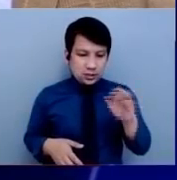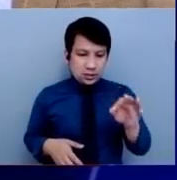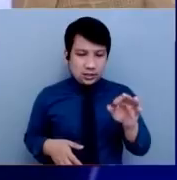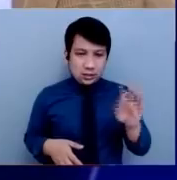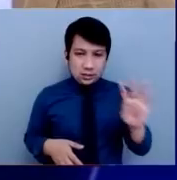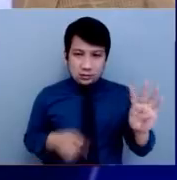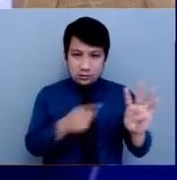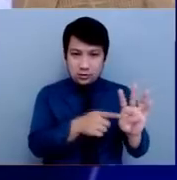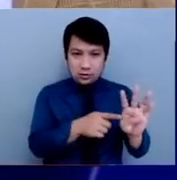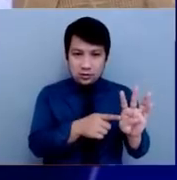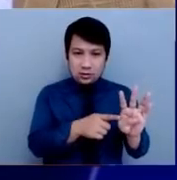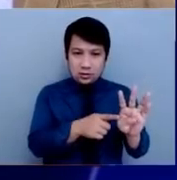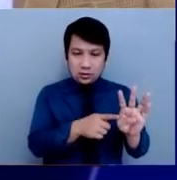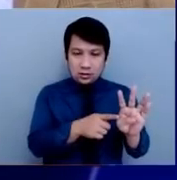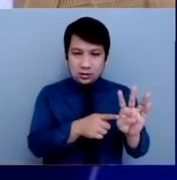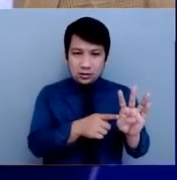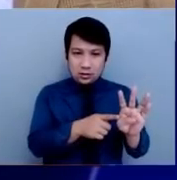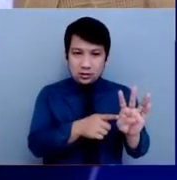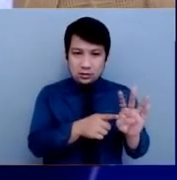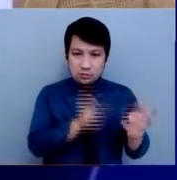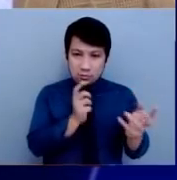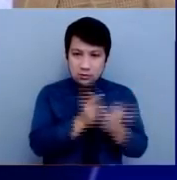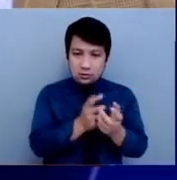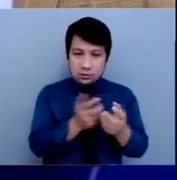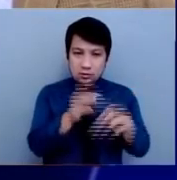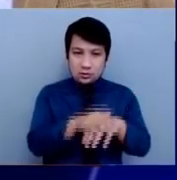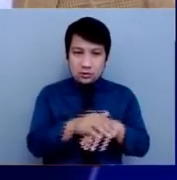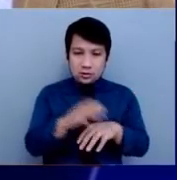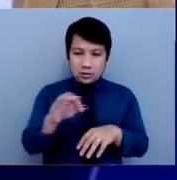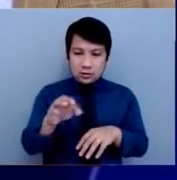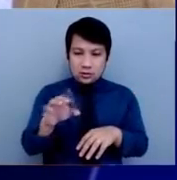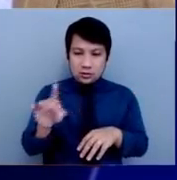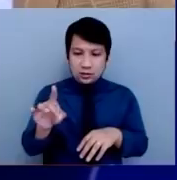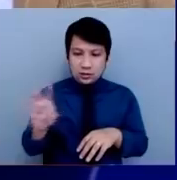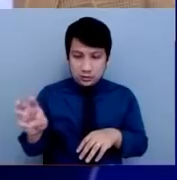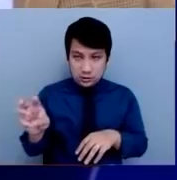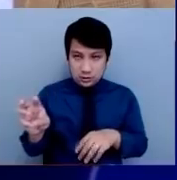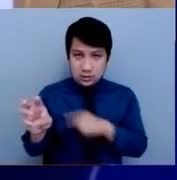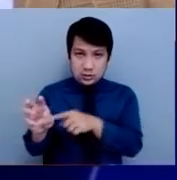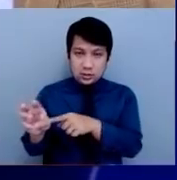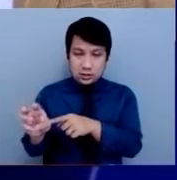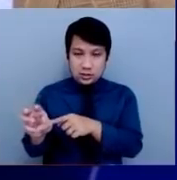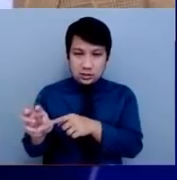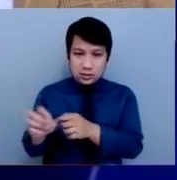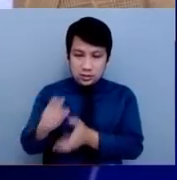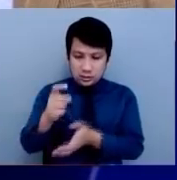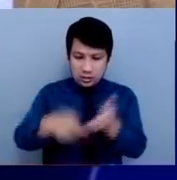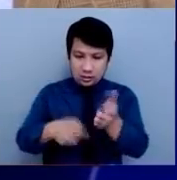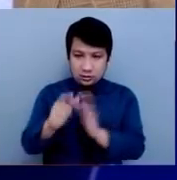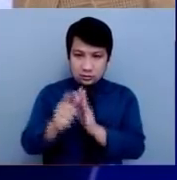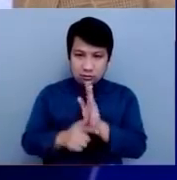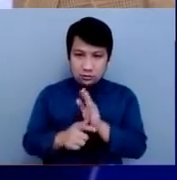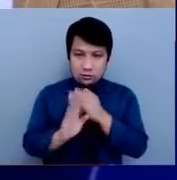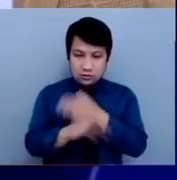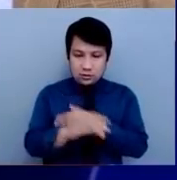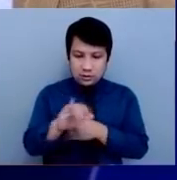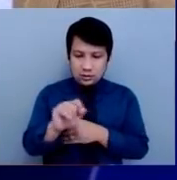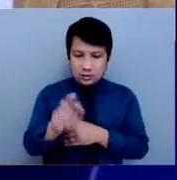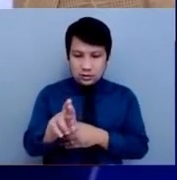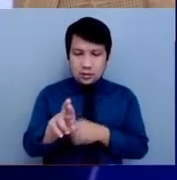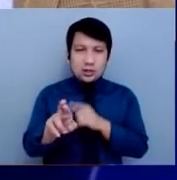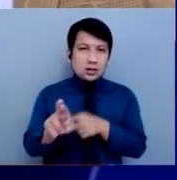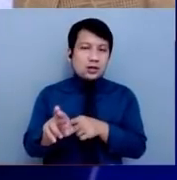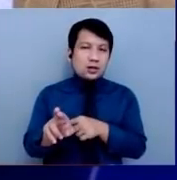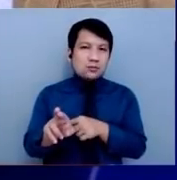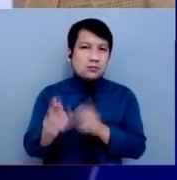1994, yun ang sumasaklo lamang dun sa 1986 tax return niya. But you also pointed out na the big